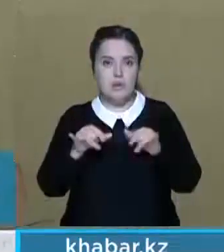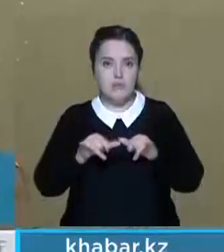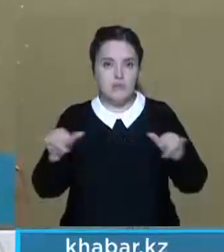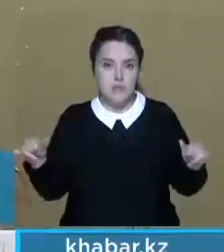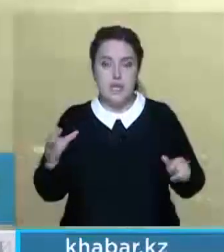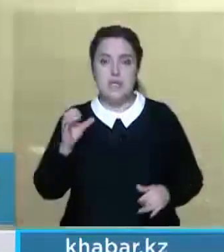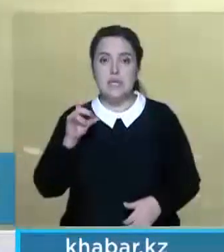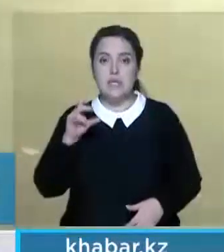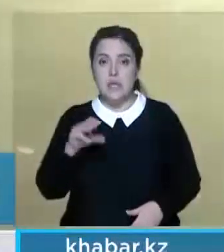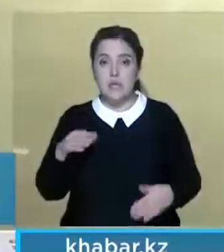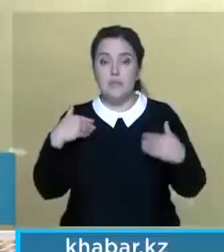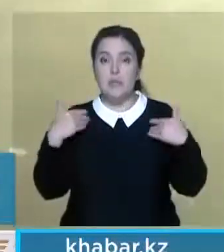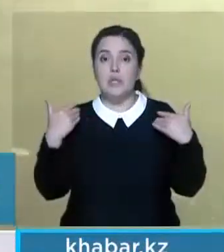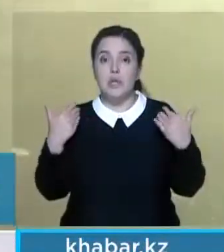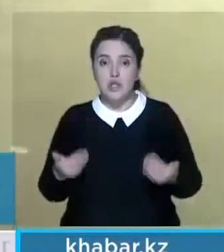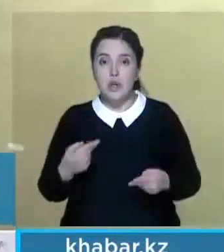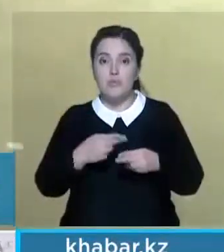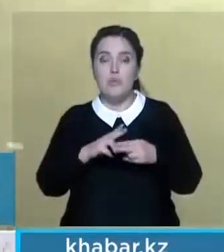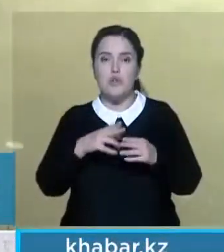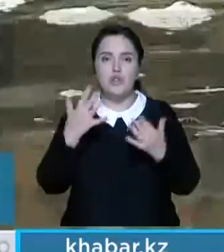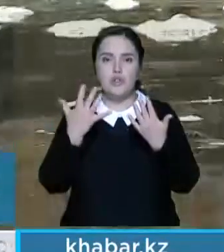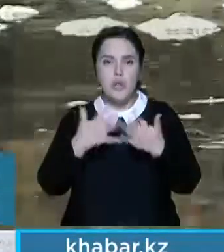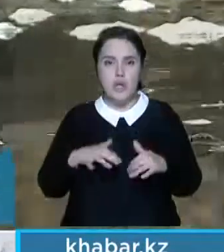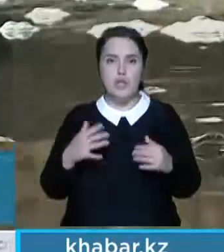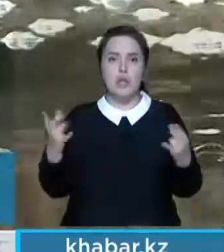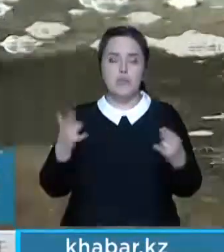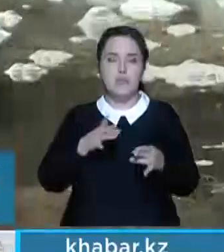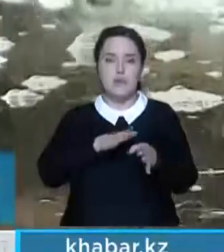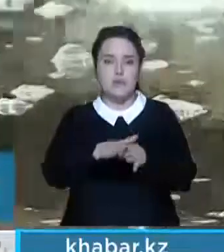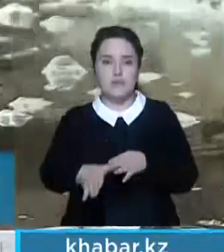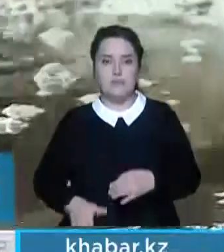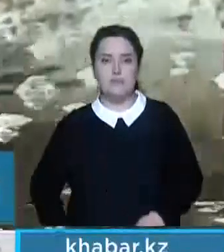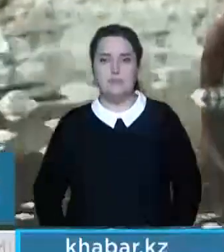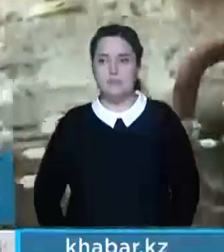ше раз сенатор предложил ряд мер которые считает необходимыми